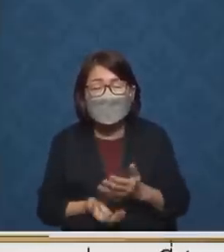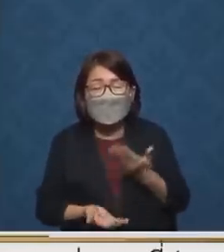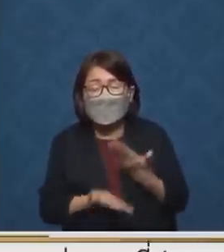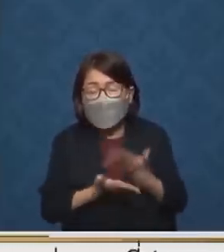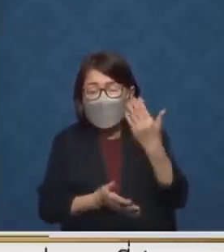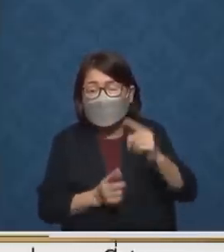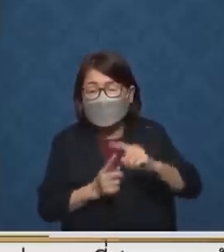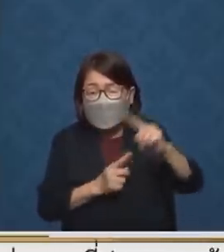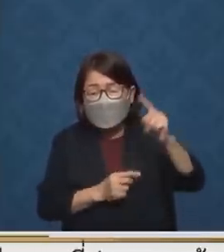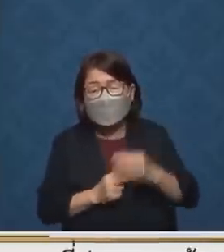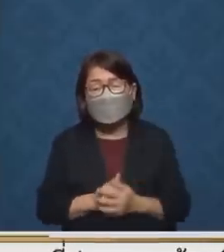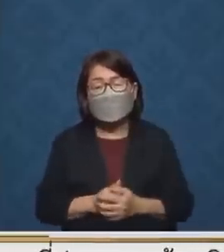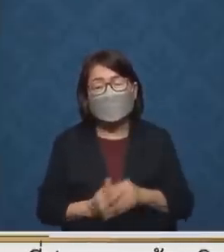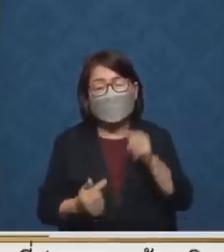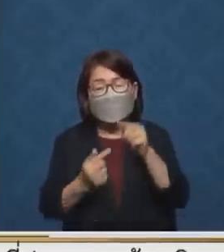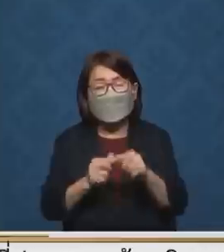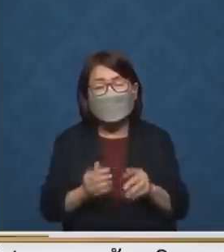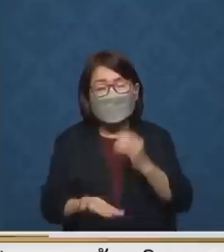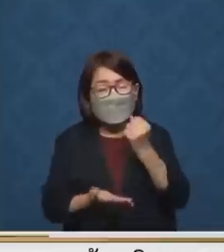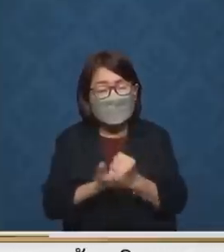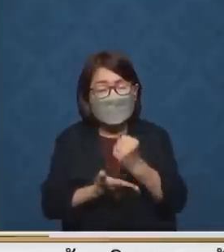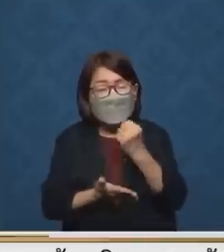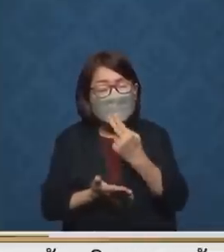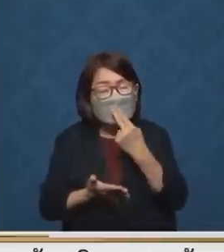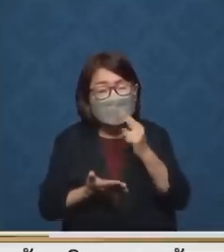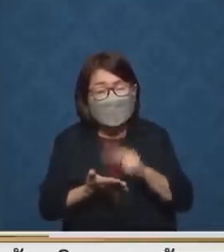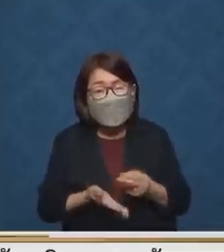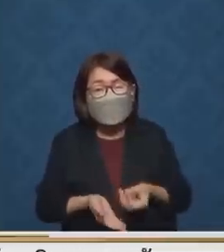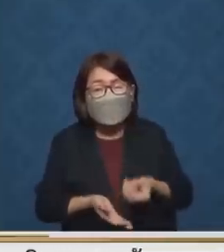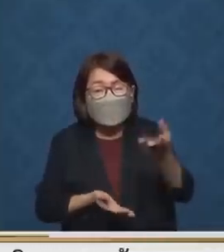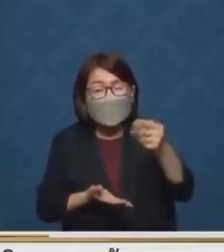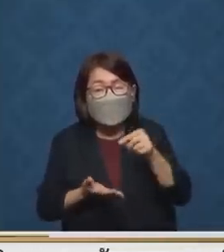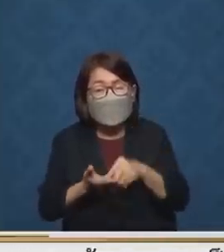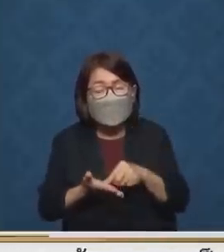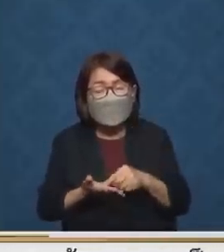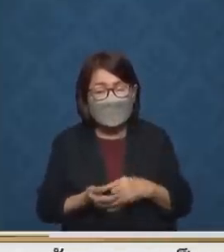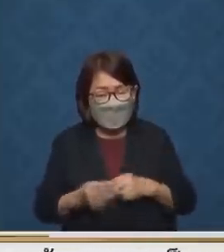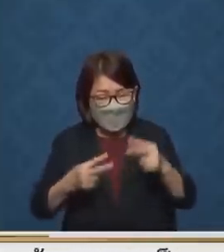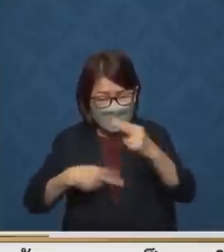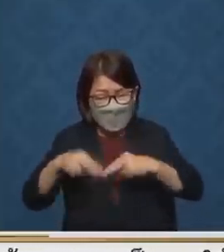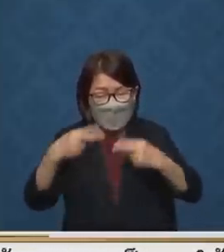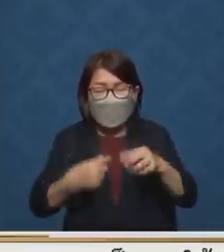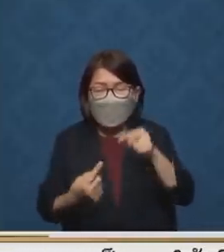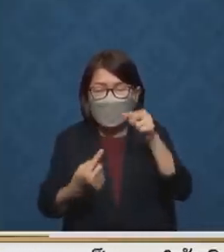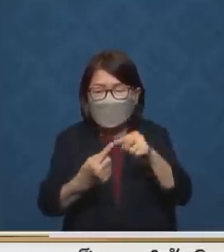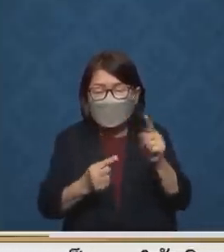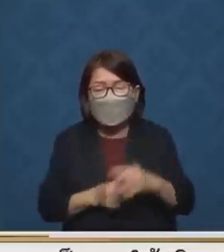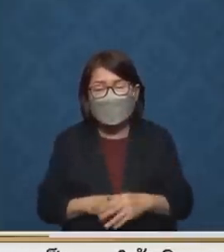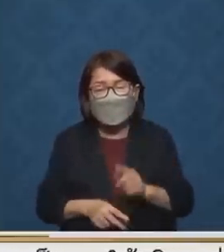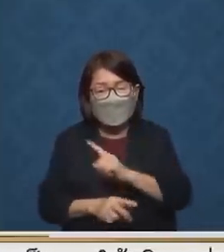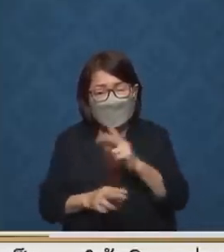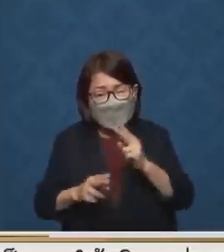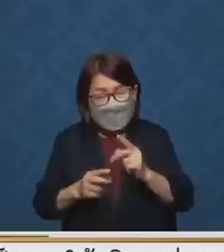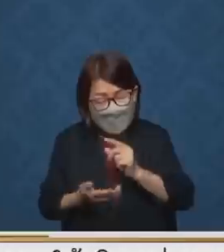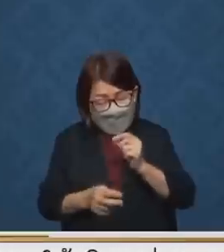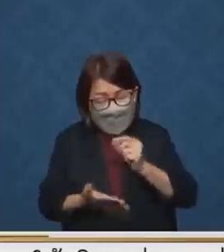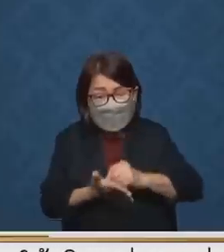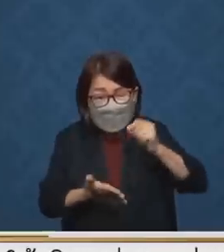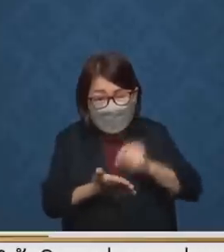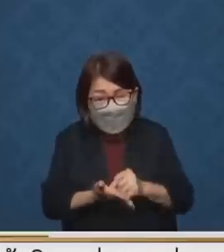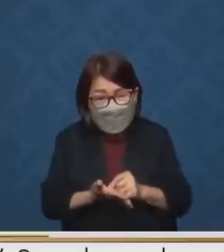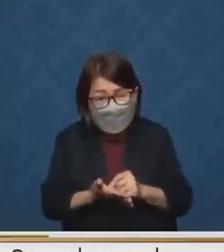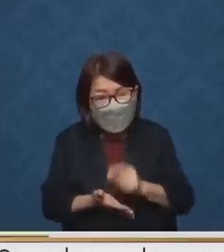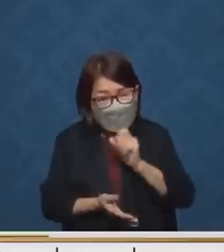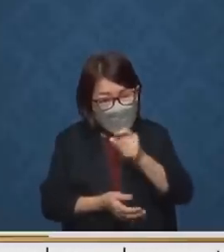ศและในหวงเวลาที่ออกหนงสือฉบับนี้ผมเช็กมาแล้ววันที่ลงหนังสือ Cliff้ติดตามก 24 ชั่โมง